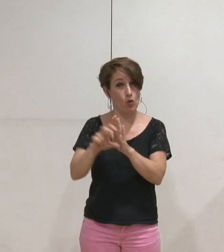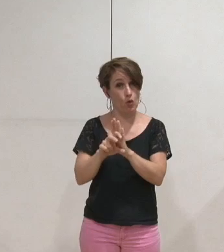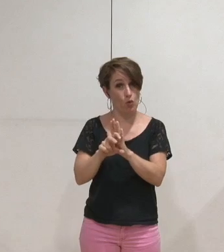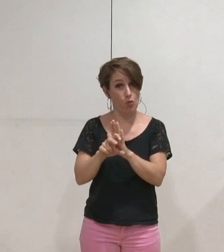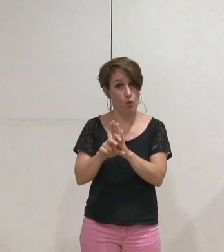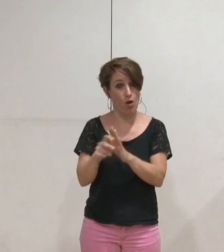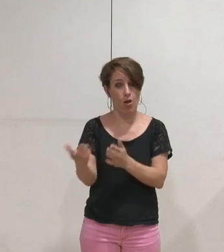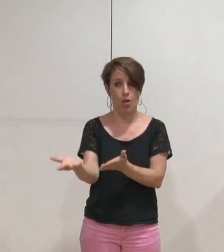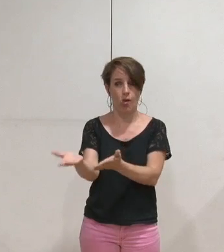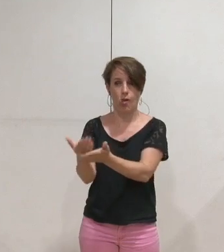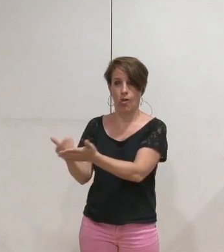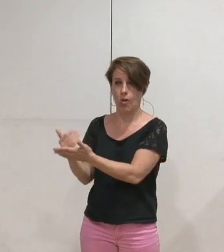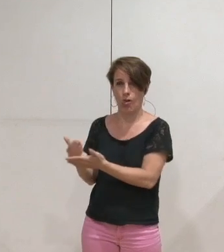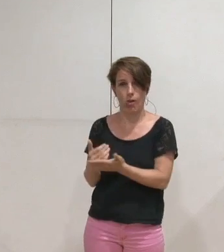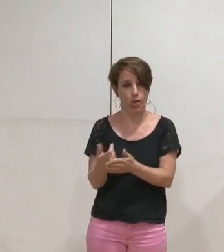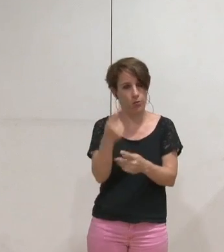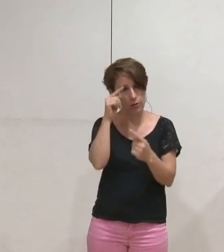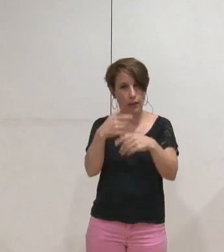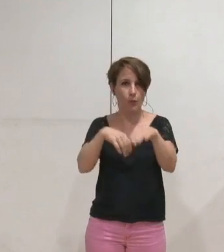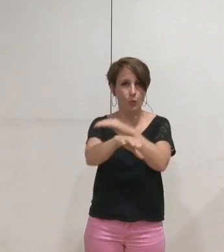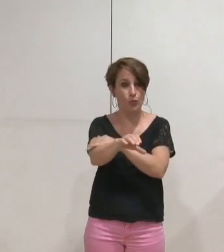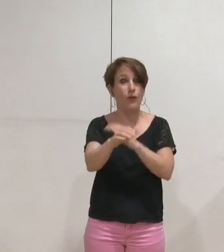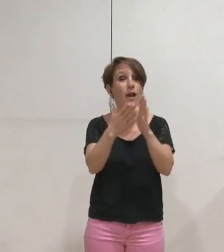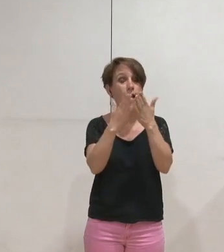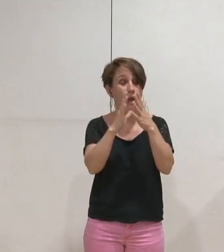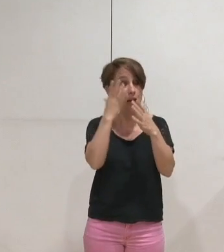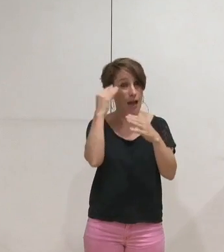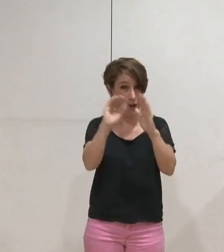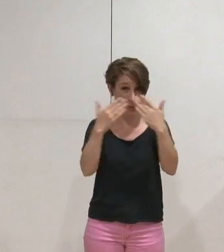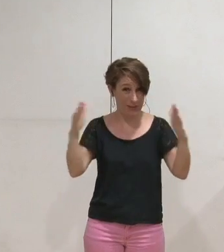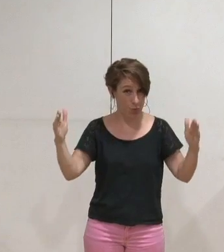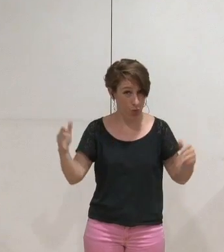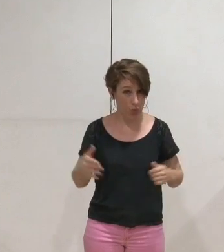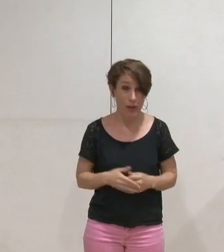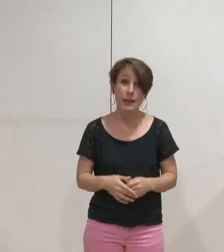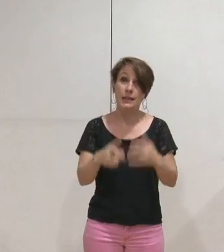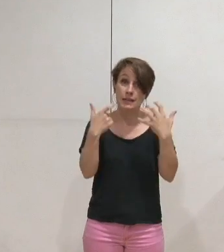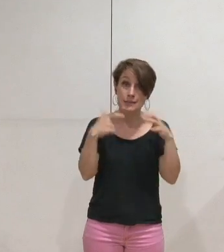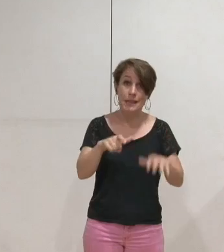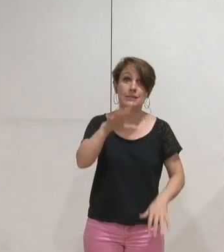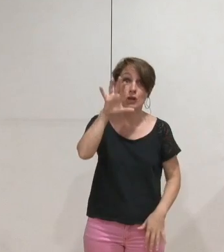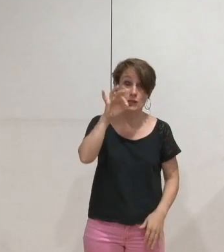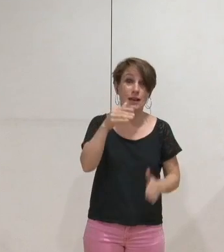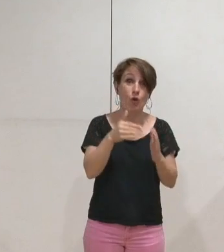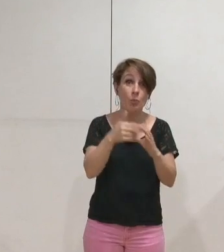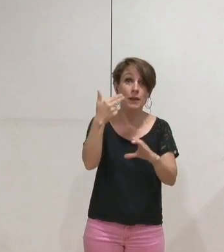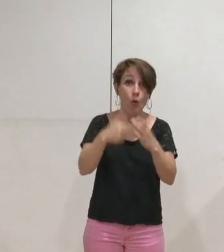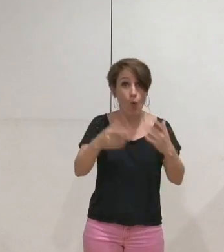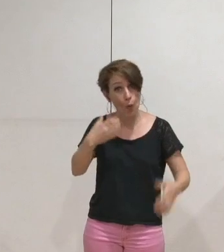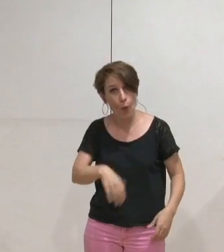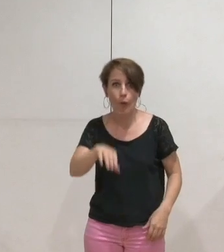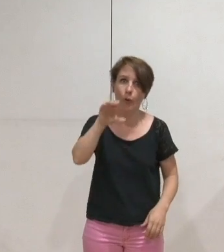dossier d'alpexo plus de 75000 € dans cette décision modificative pour une fois de